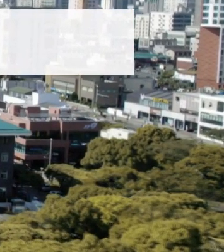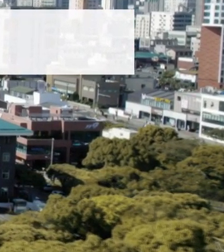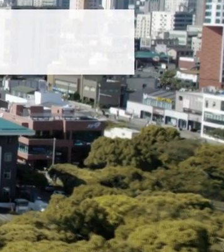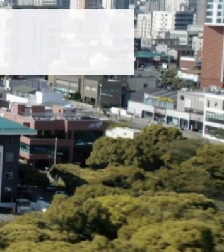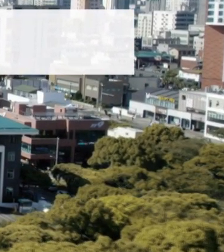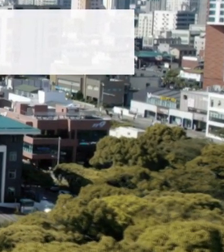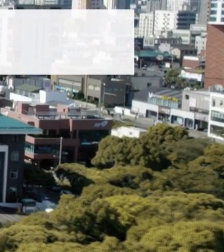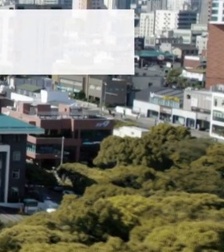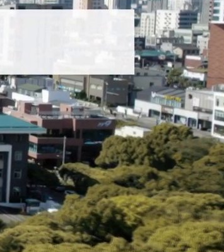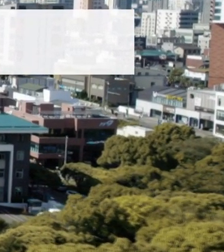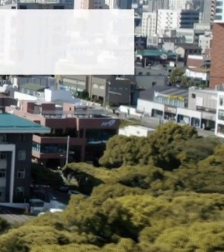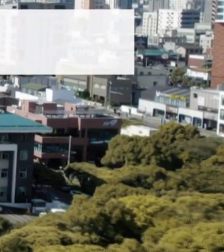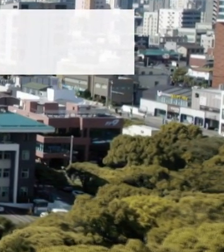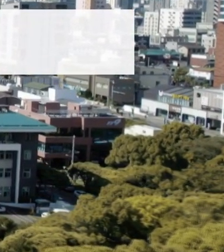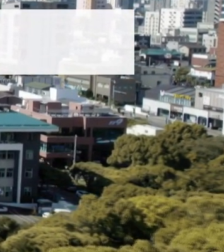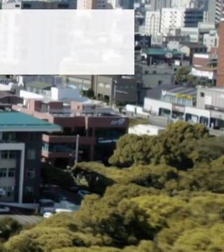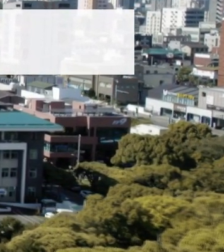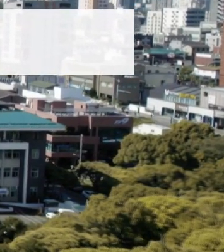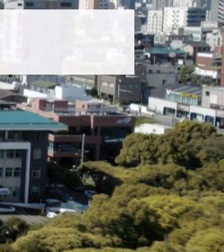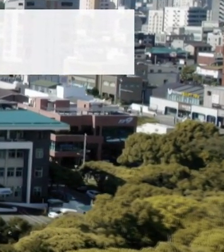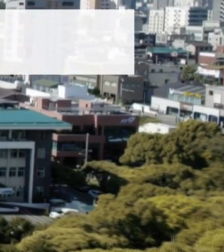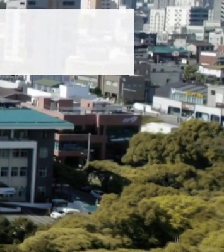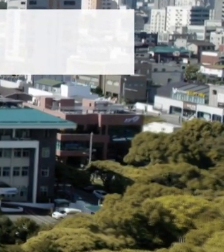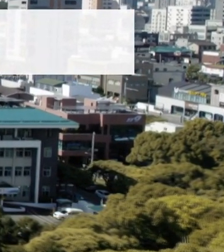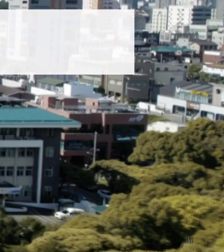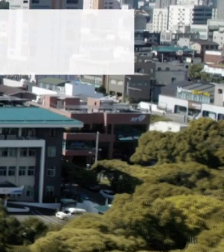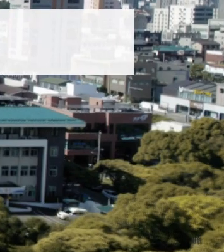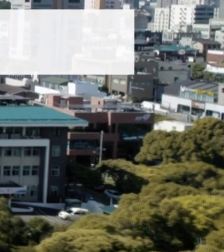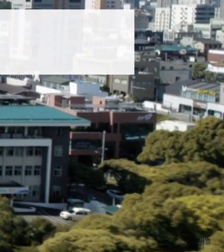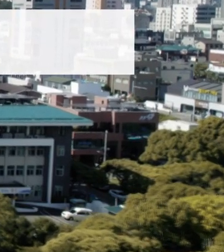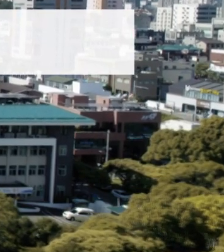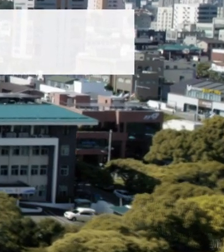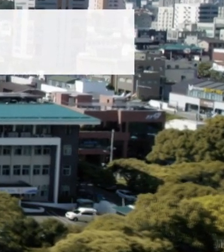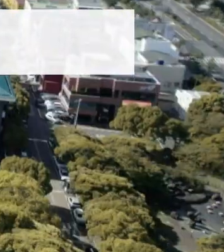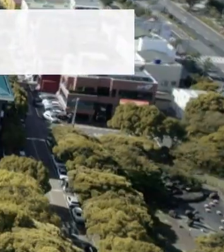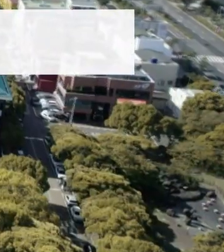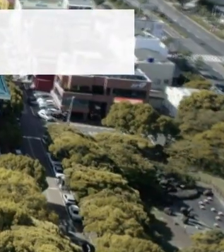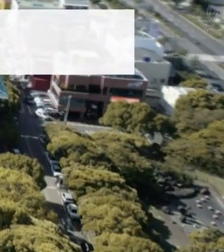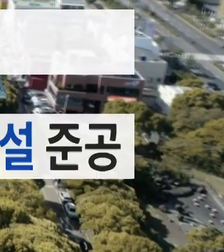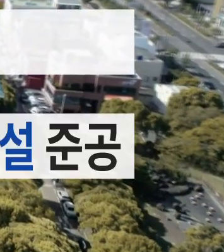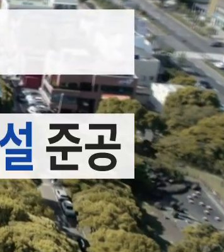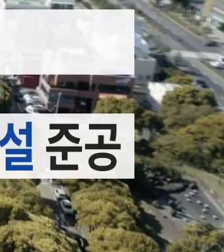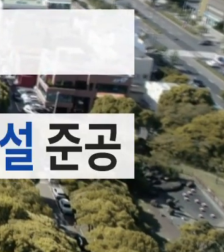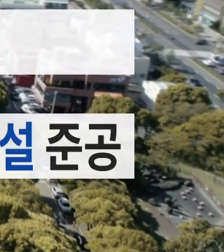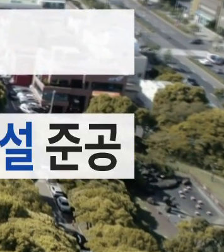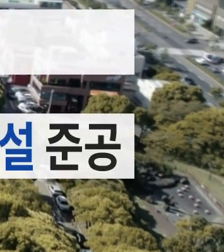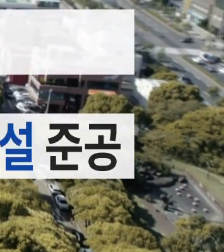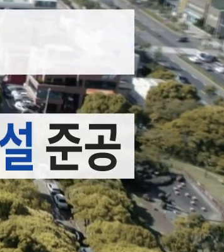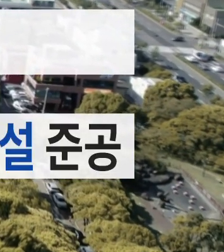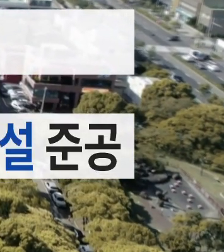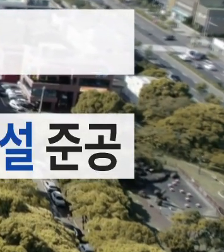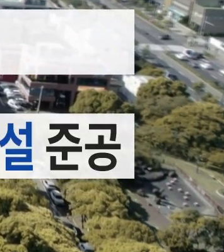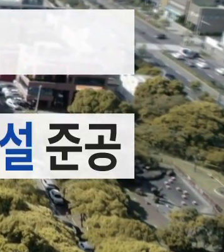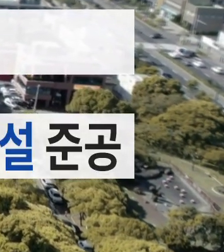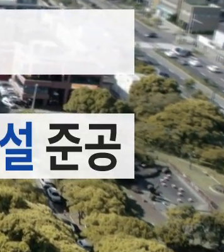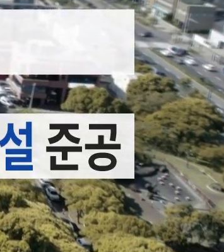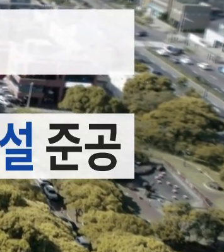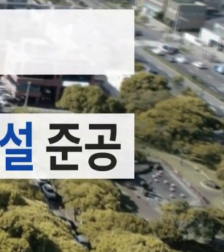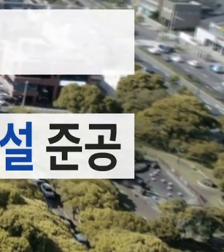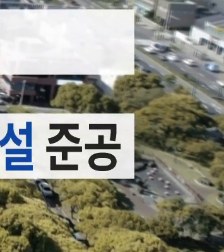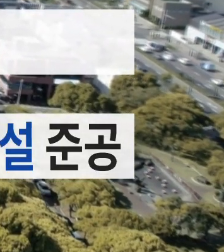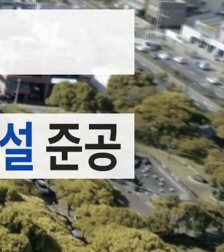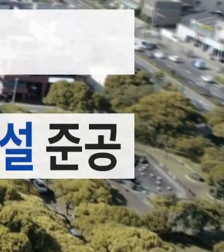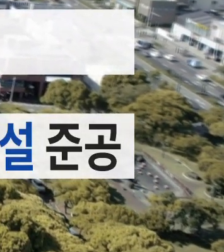알리고 대한민국 대표 브랜드로 도약하는 기회로 삼겠다는 계획을 밝혔습니다. 지난 27일 서귀포